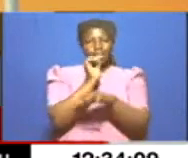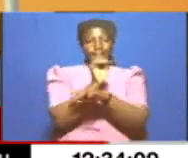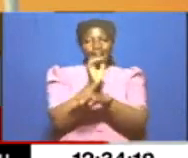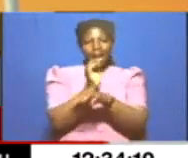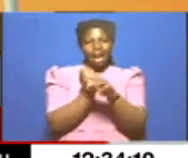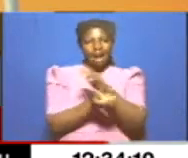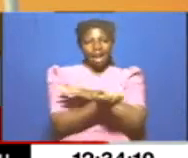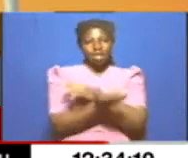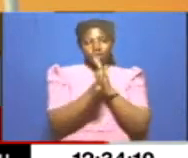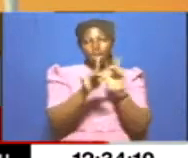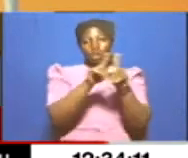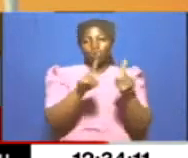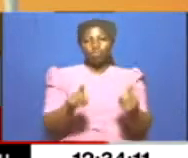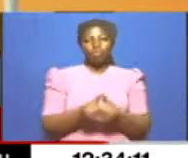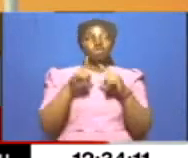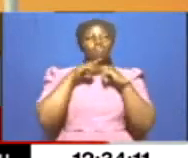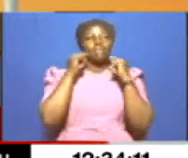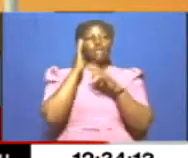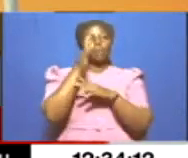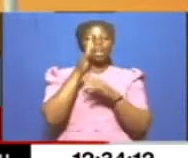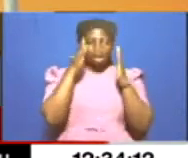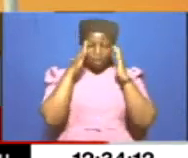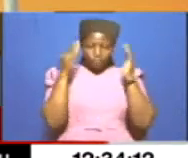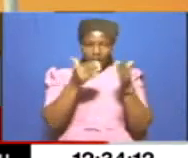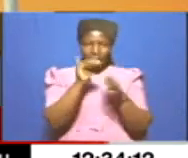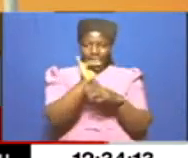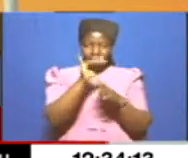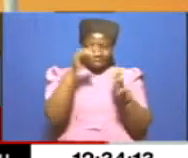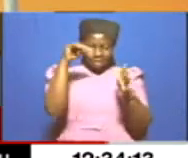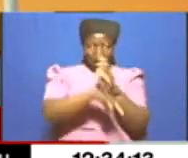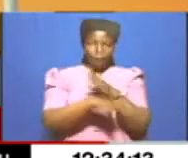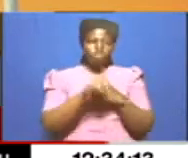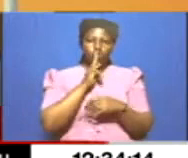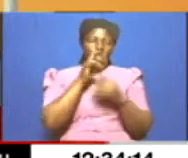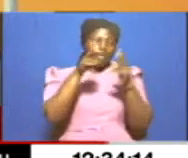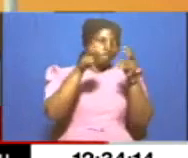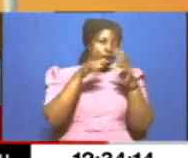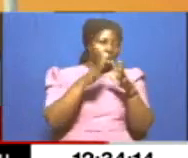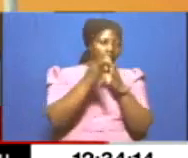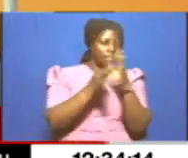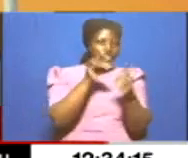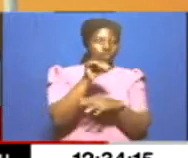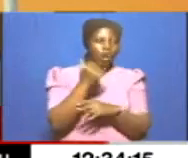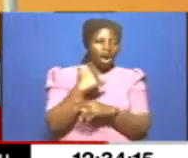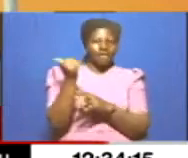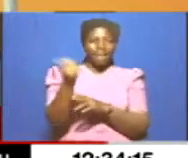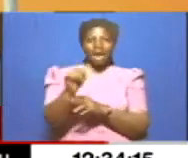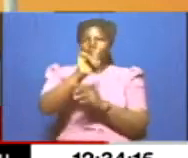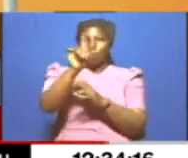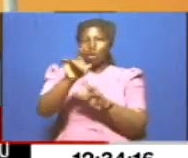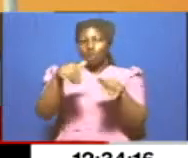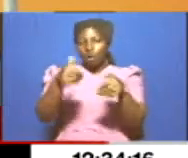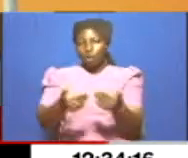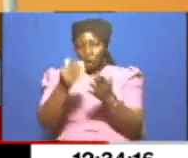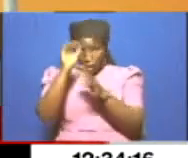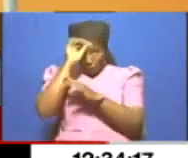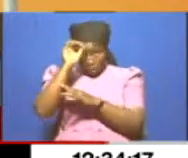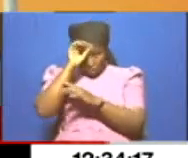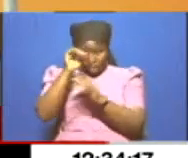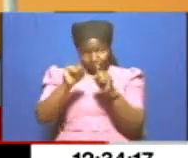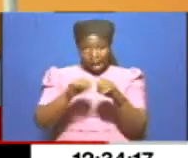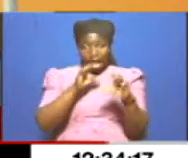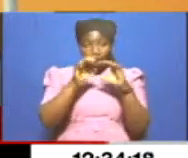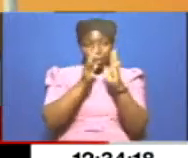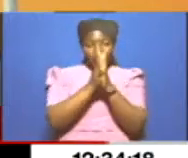mchungaji. Tutakuwa tunaangazia hayo yote kwa kina. Hivyo basi mtazamaji, ikiwa una maswali yoyote au maoni yoyote, unaweza ukawasiliana nasi pale